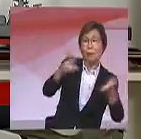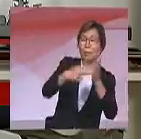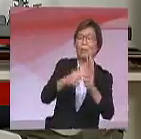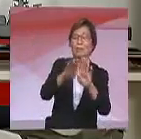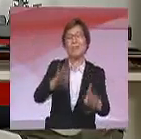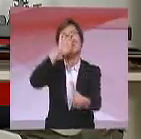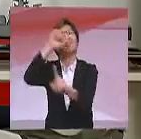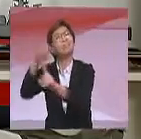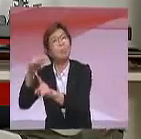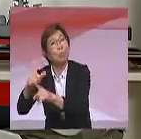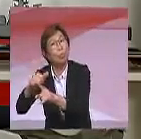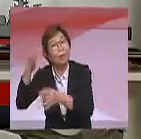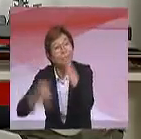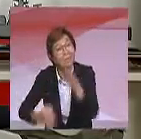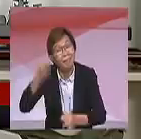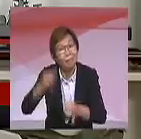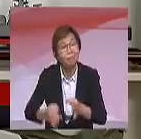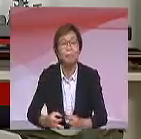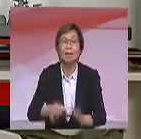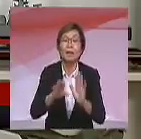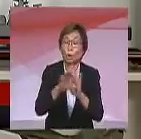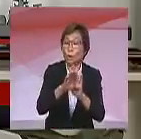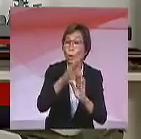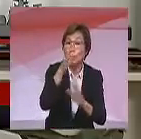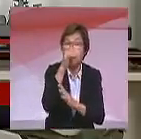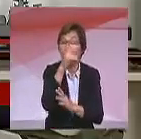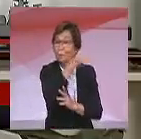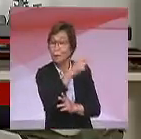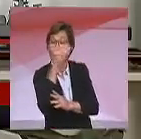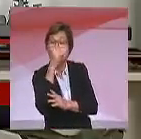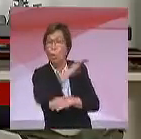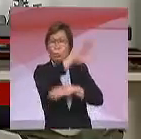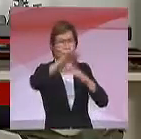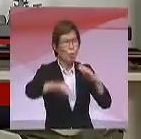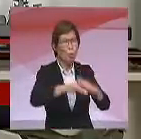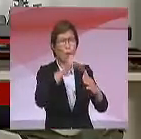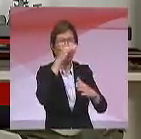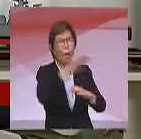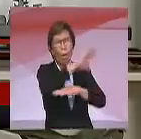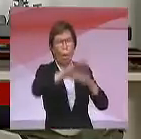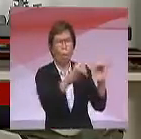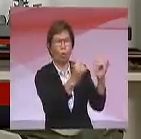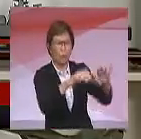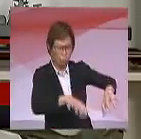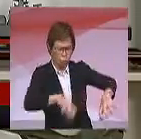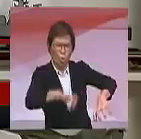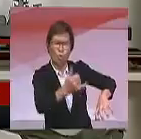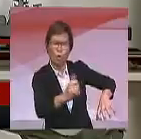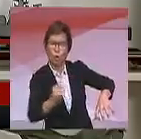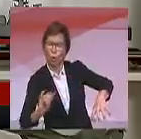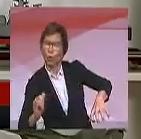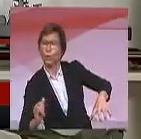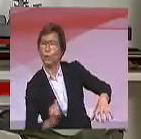Malah kalau kita lihat di Melaka, semua tempat masih lagi kuning, walaupun kuning